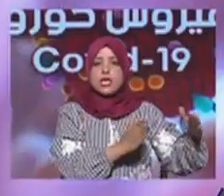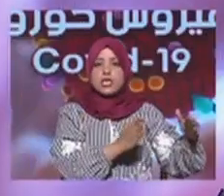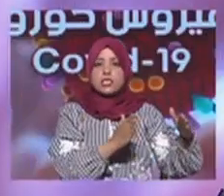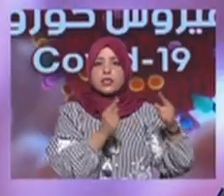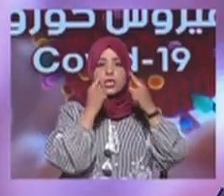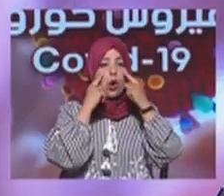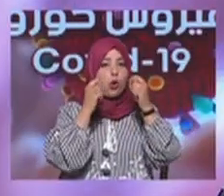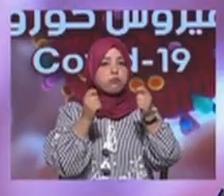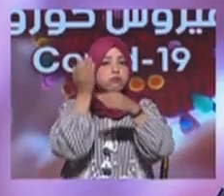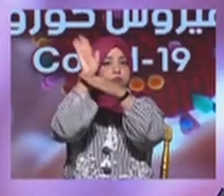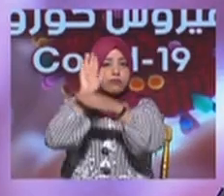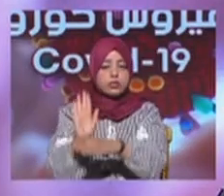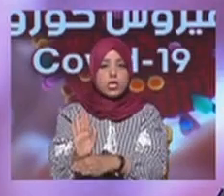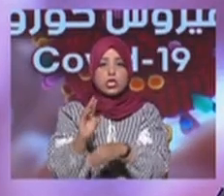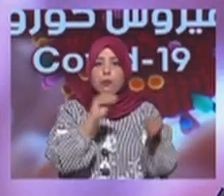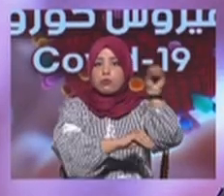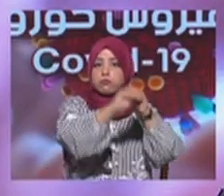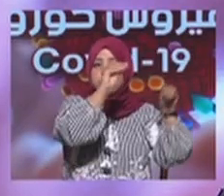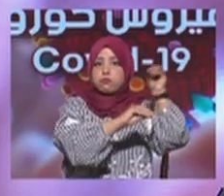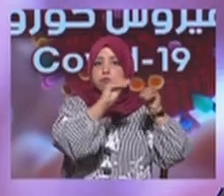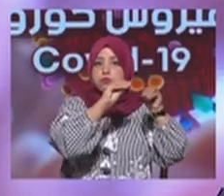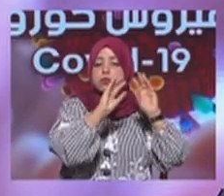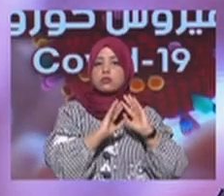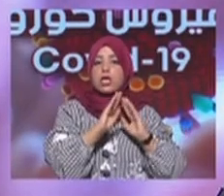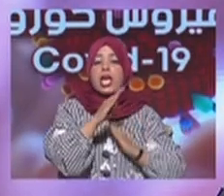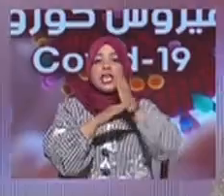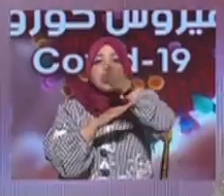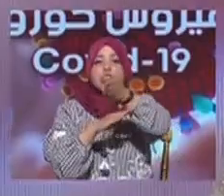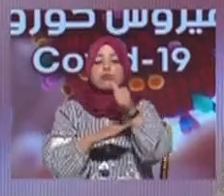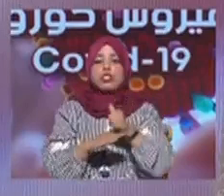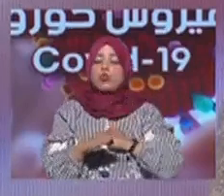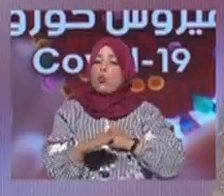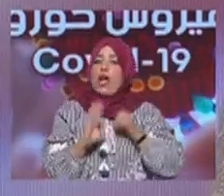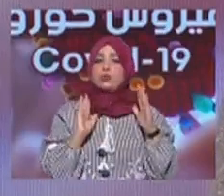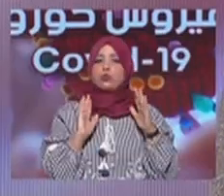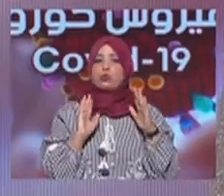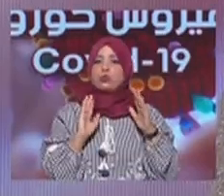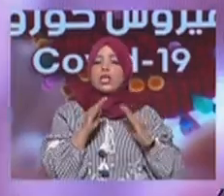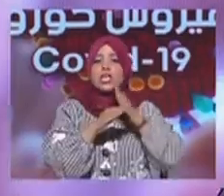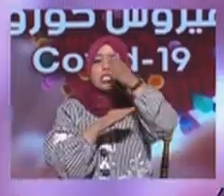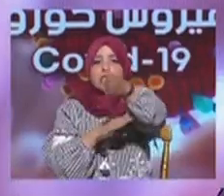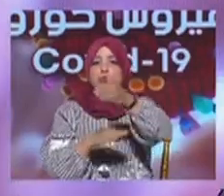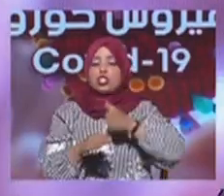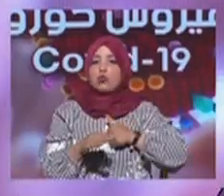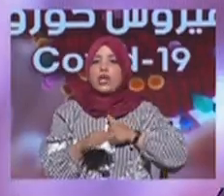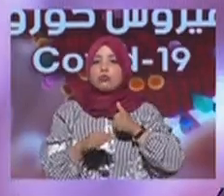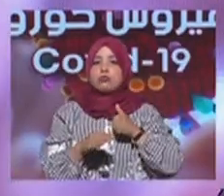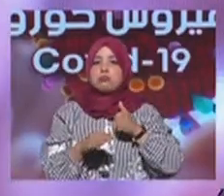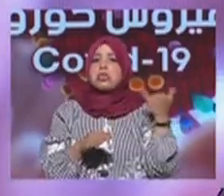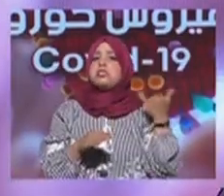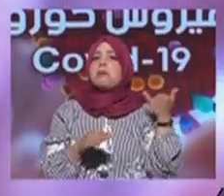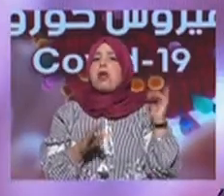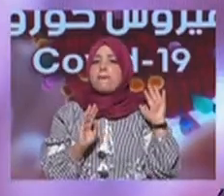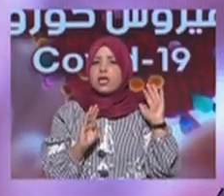اللي عندها شك في روحها زاده تمشي وحدها، ما عادش تستنى ال 190 يعني تمشي احنا بالتشخيص تمشي للمستشفيات